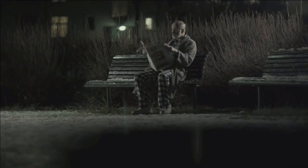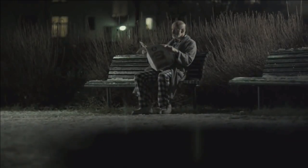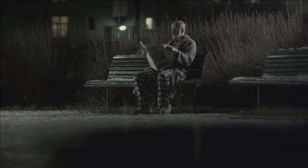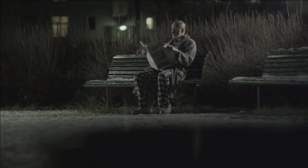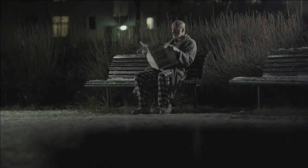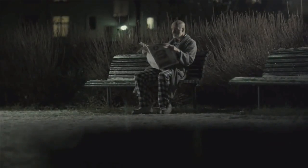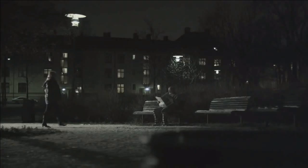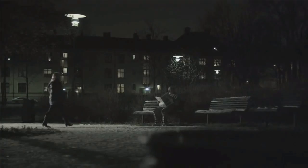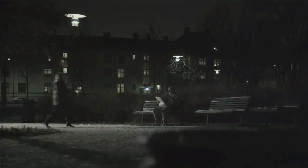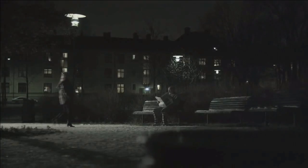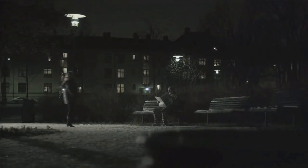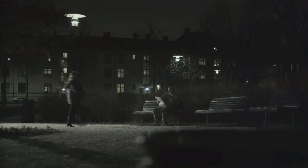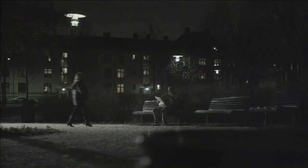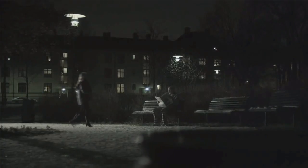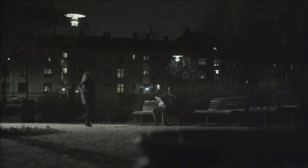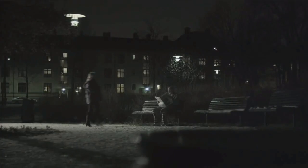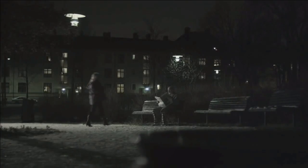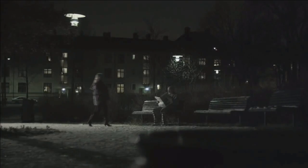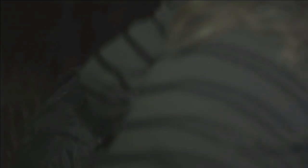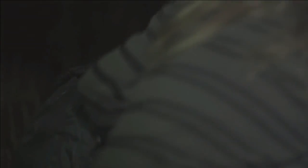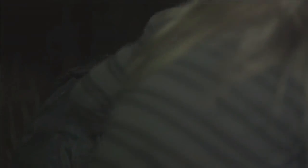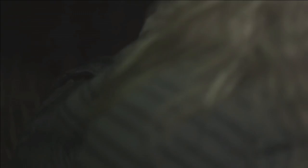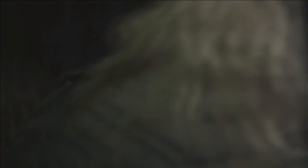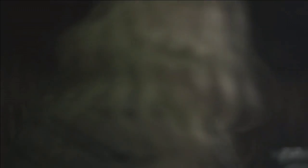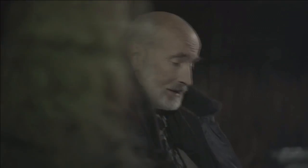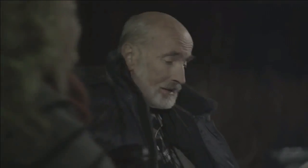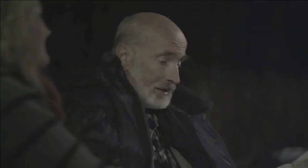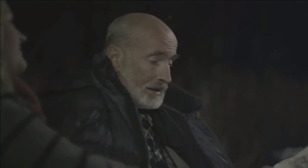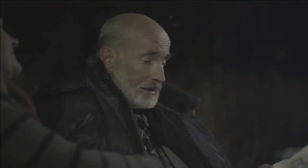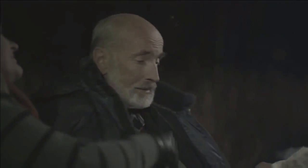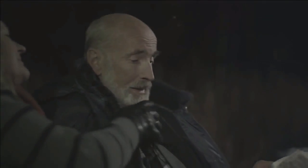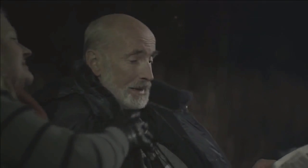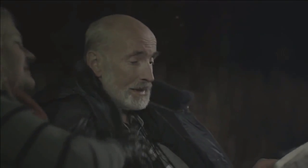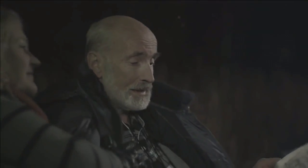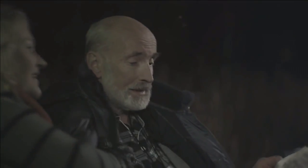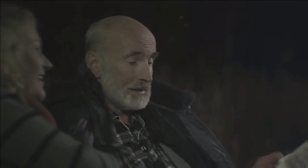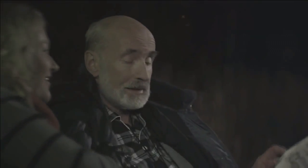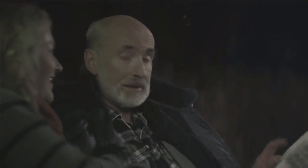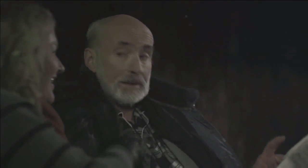Finne nye veier og være til stede når vi trenger det.